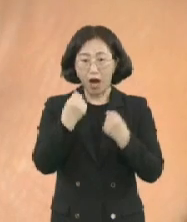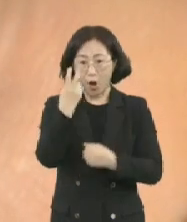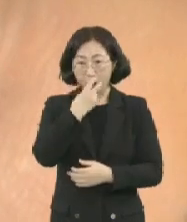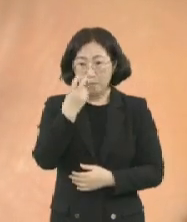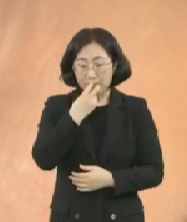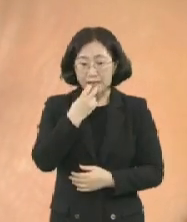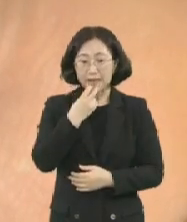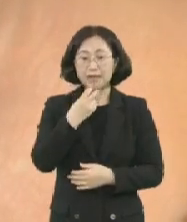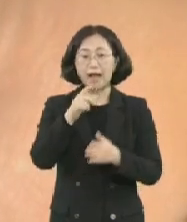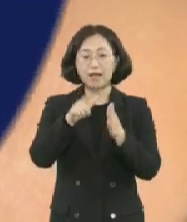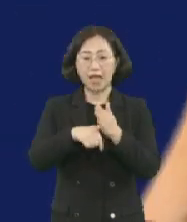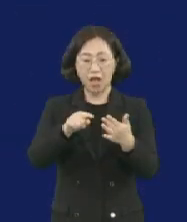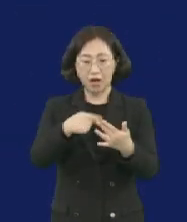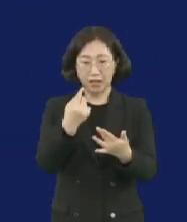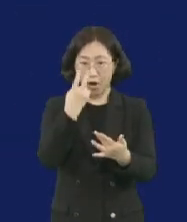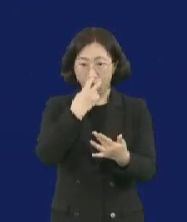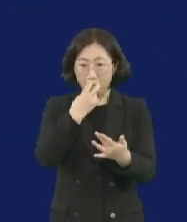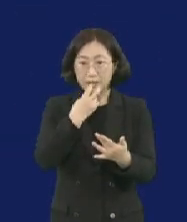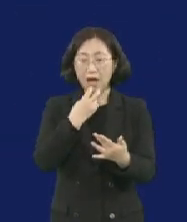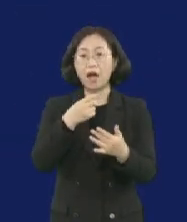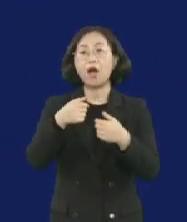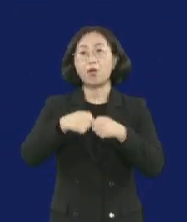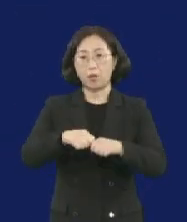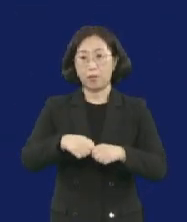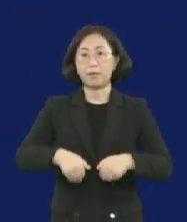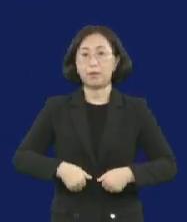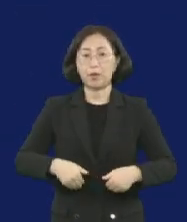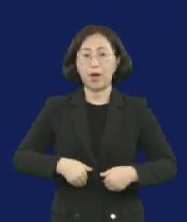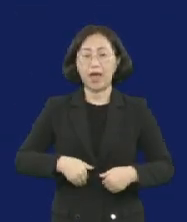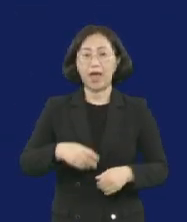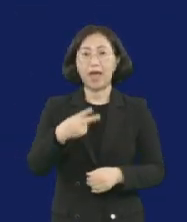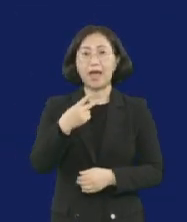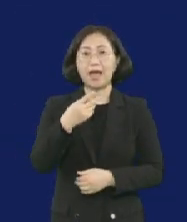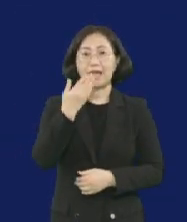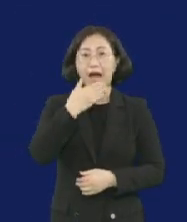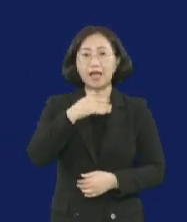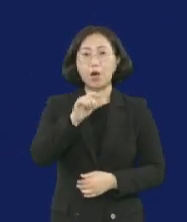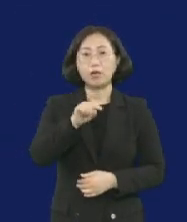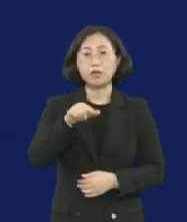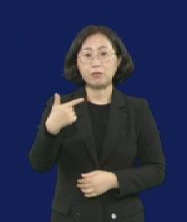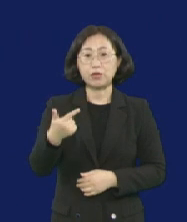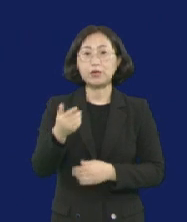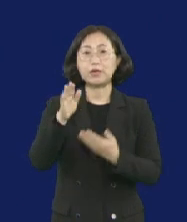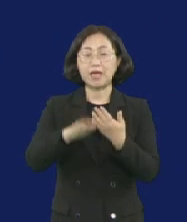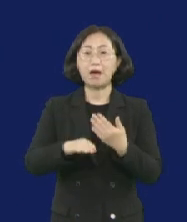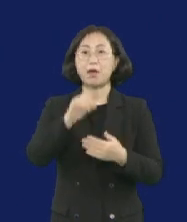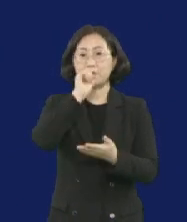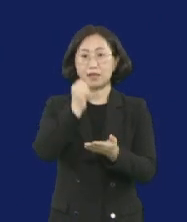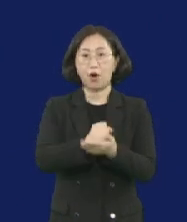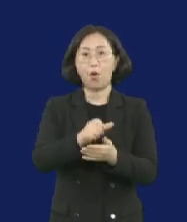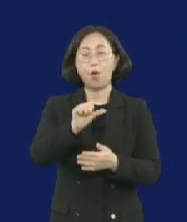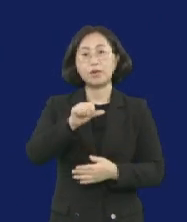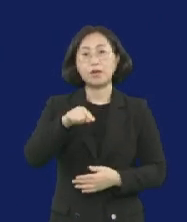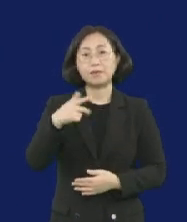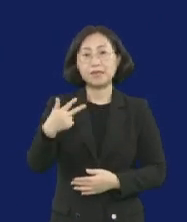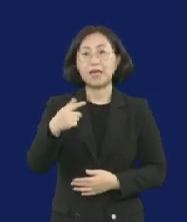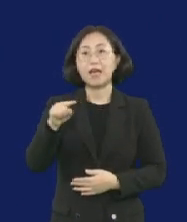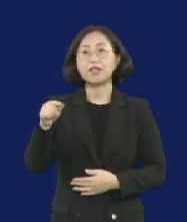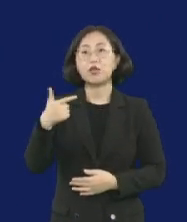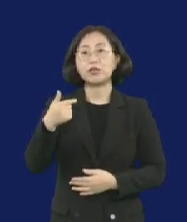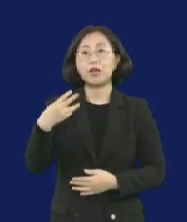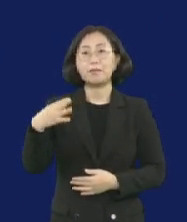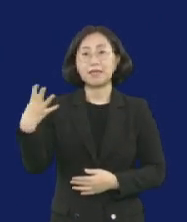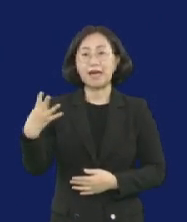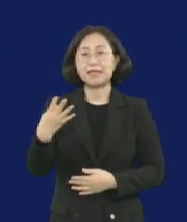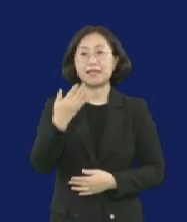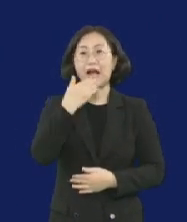혈당 수치를 꼼꼼히 확인해야 합니다. 당화혈색소가 5.6 이하면 정상, 5.7에서 6.4는